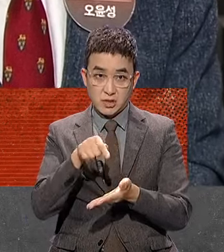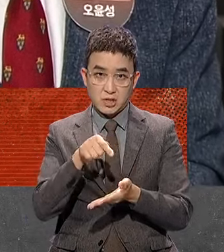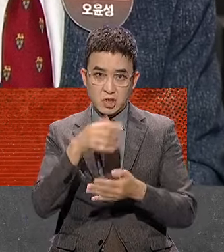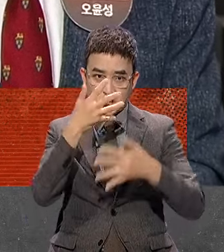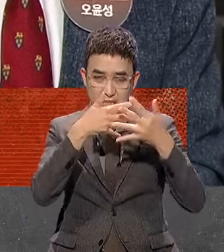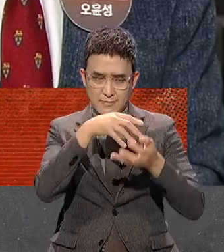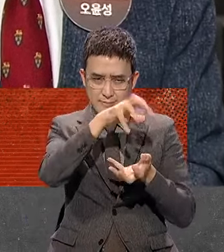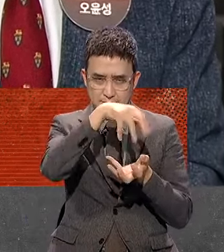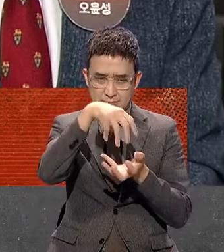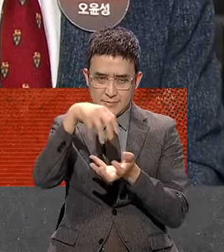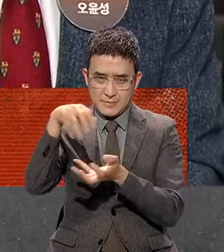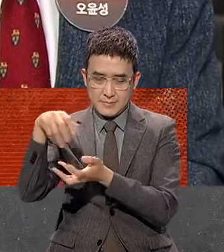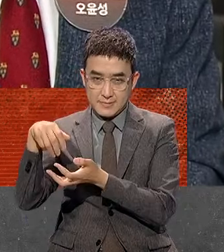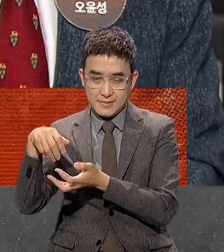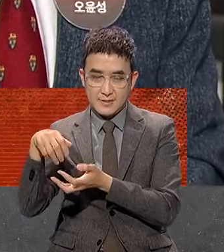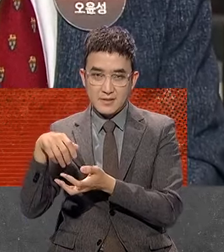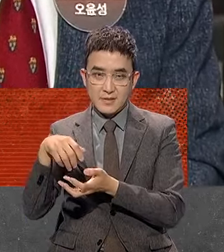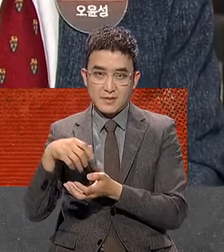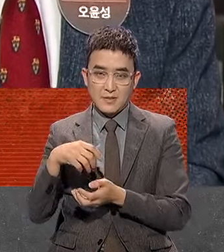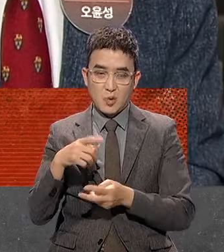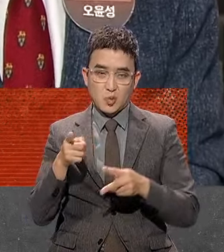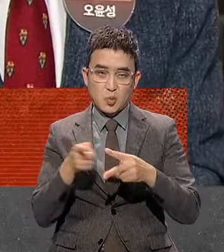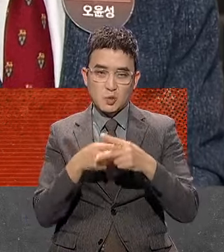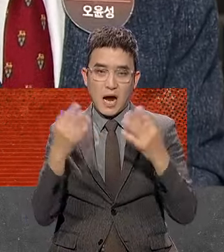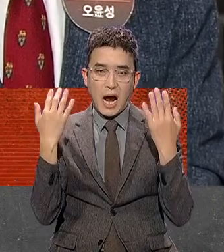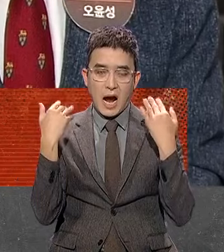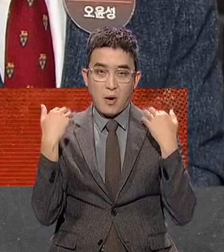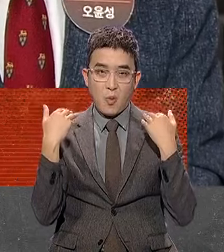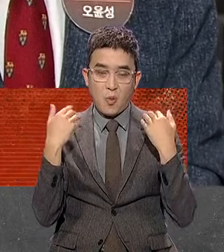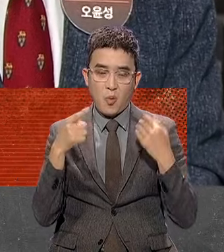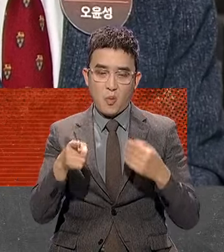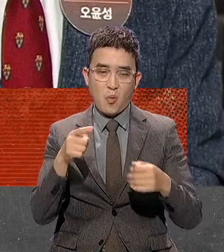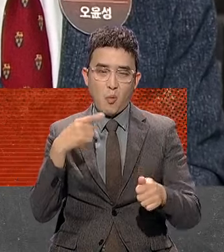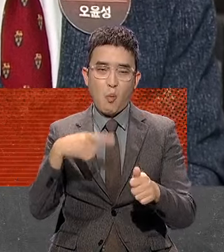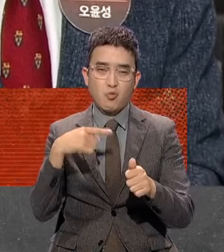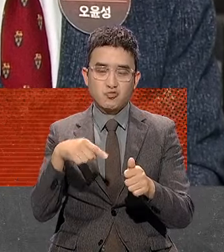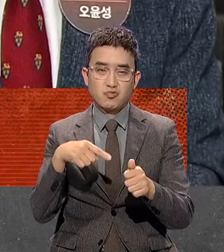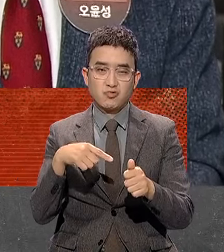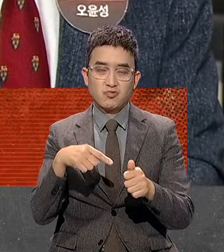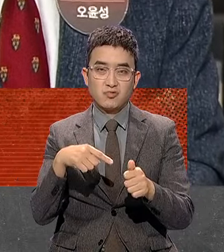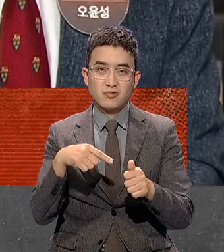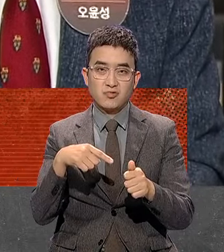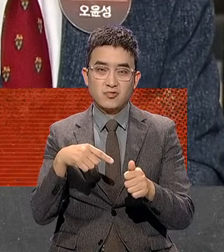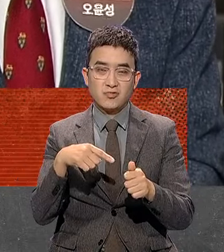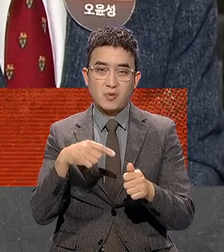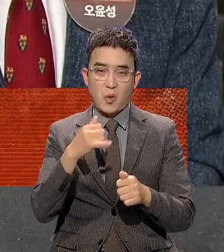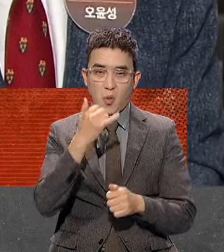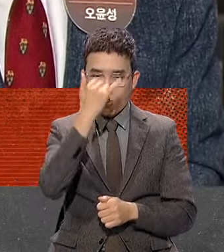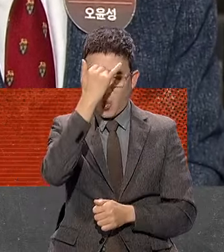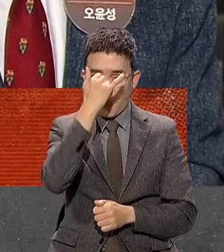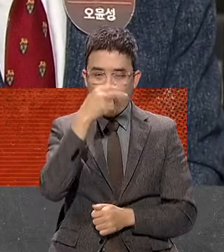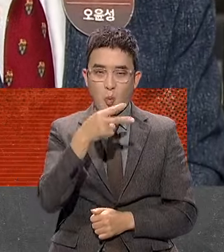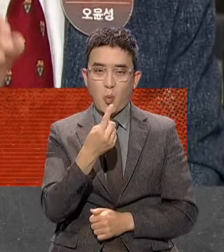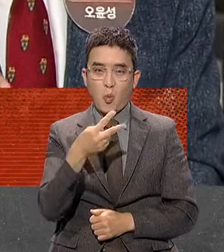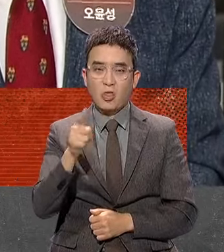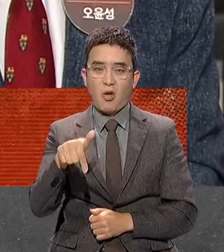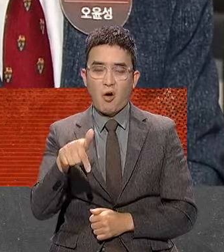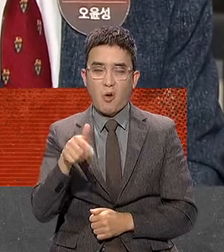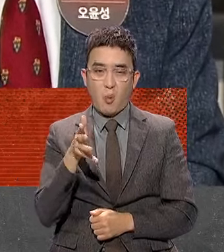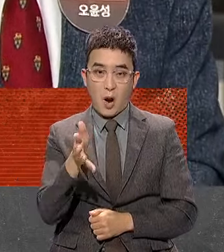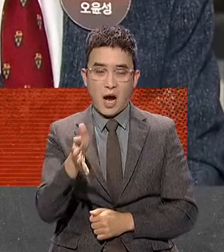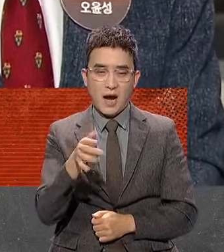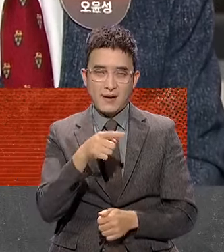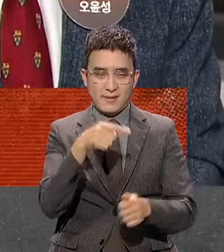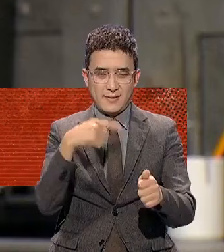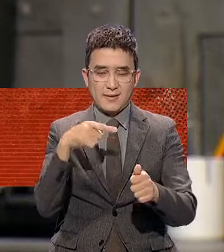초등학교 때부터 도덕과목 시청 그 어 시청각 교육 자료에 집어넣은게 어떨까 저렇게 하면 되느냐 안 되느냐